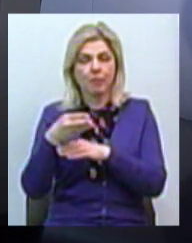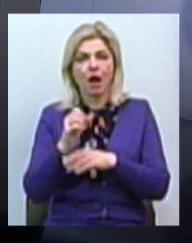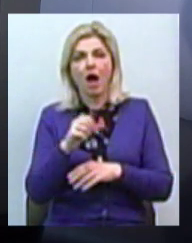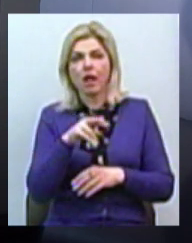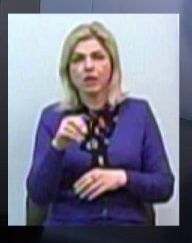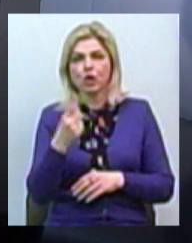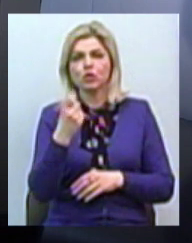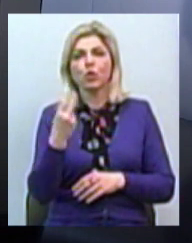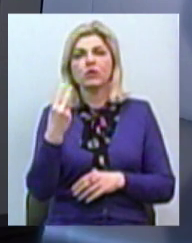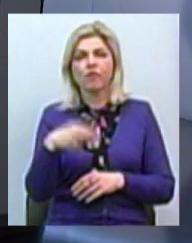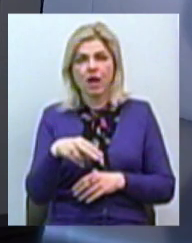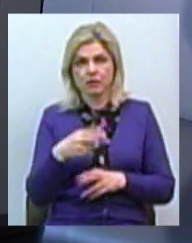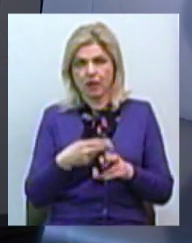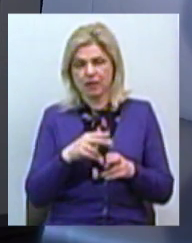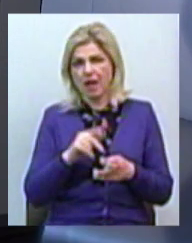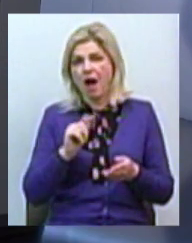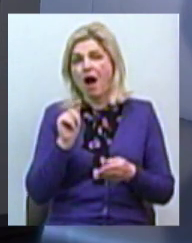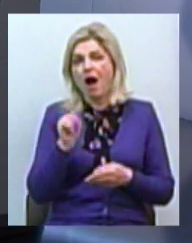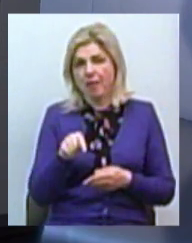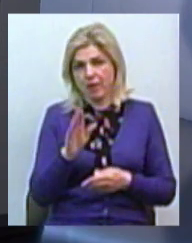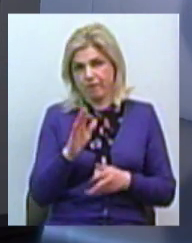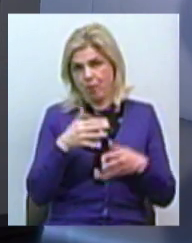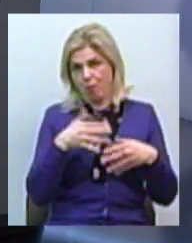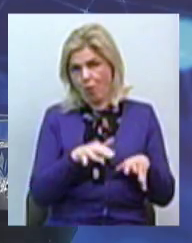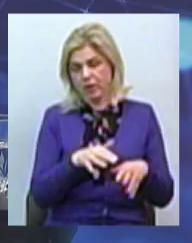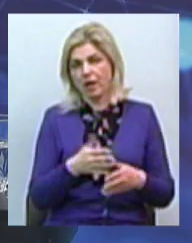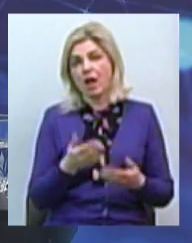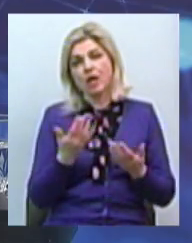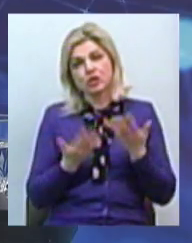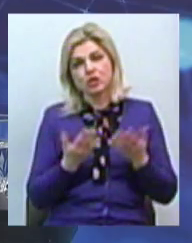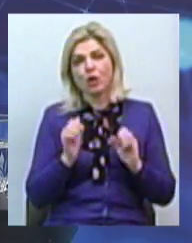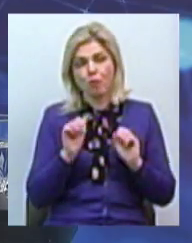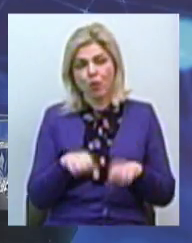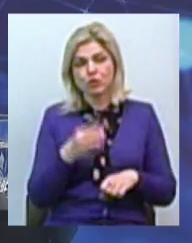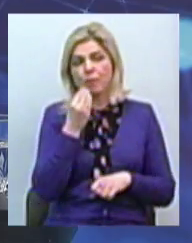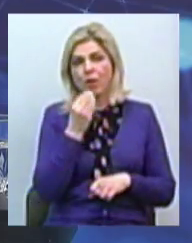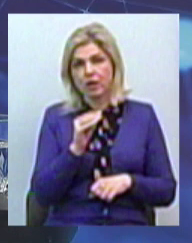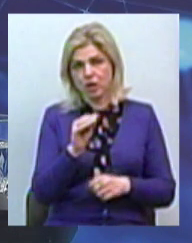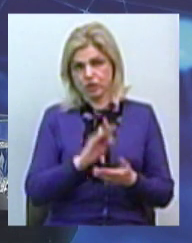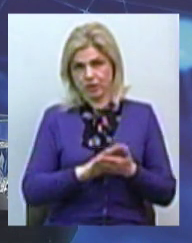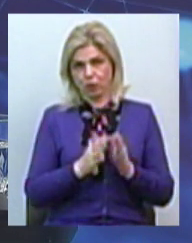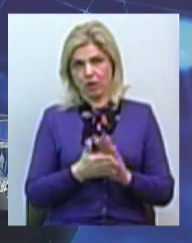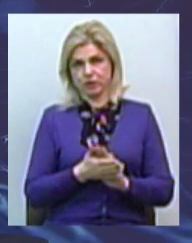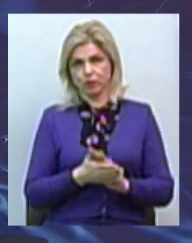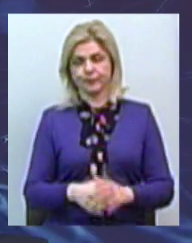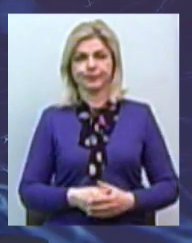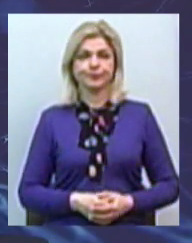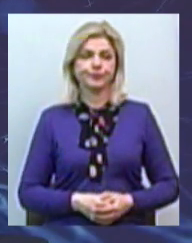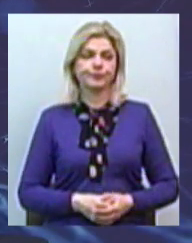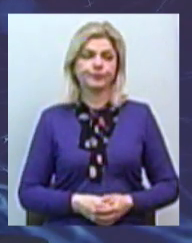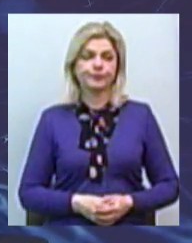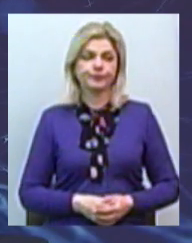камер по місту – це ж крапля в море. Так, чи можна покращити якось ситуацію? Ну,